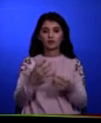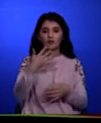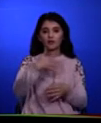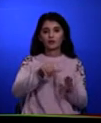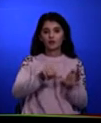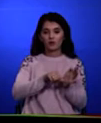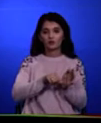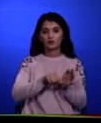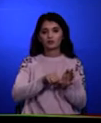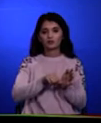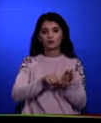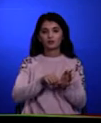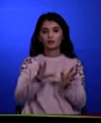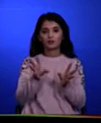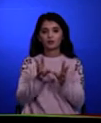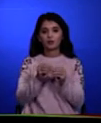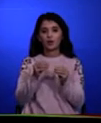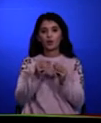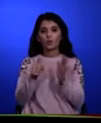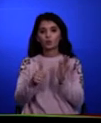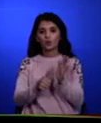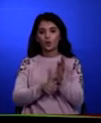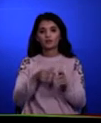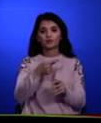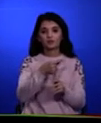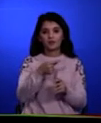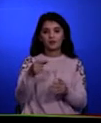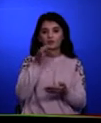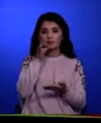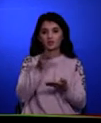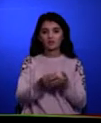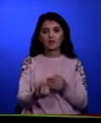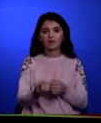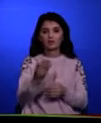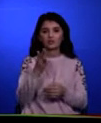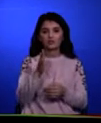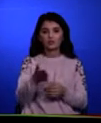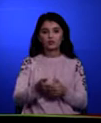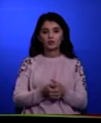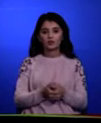56 bilan 16 ning ayirmasi necha bo'ladi?